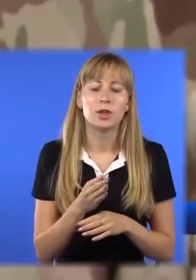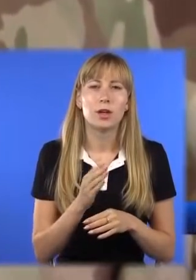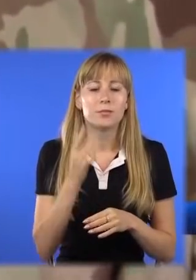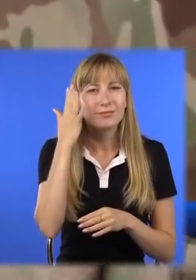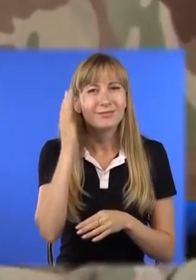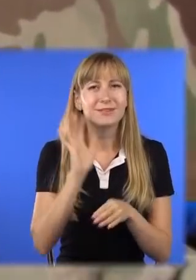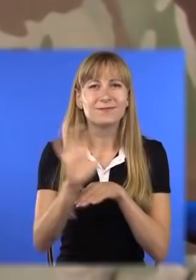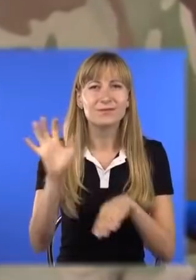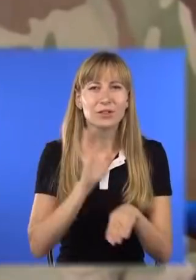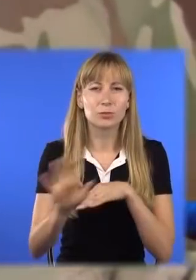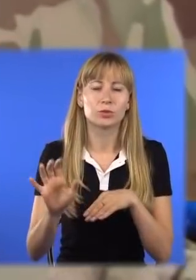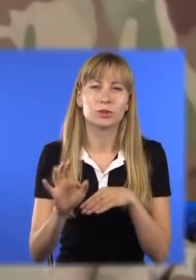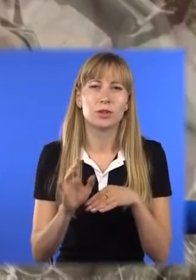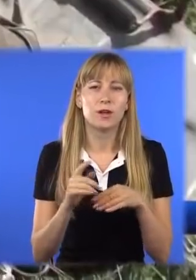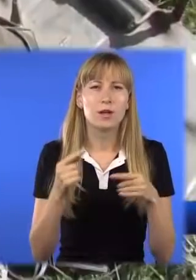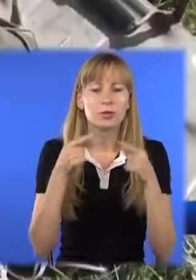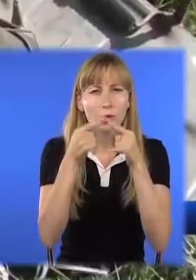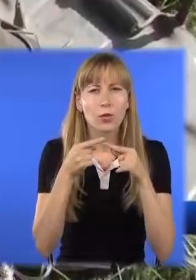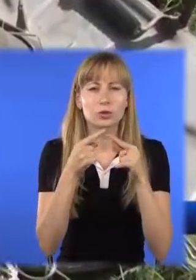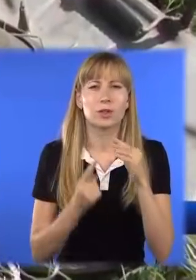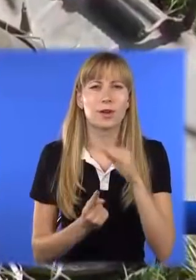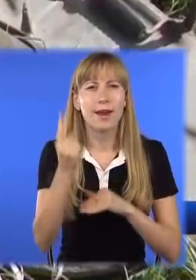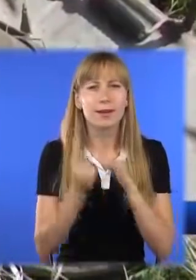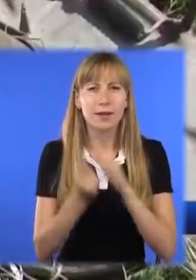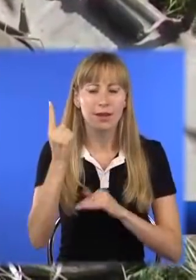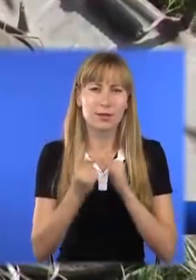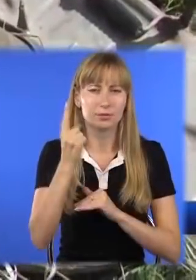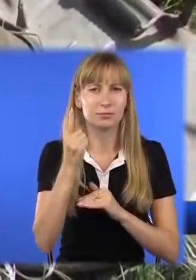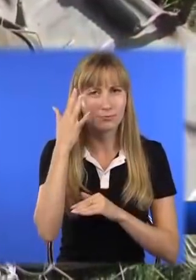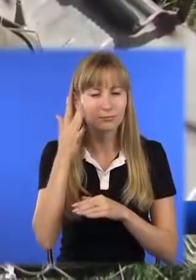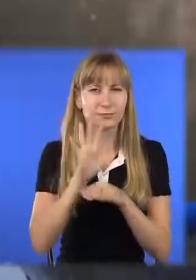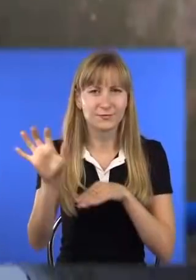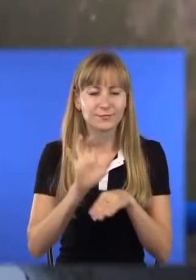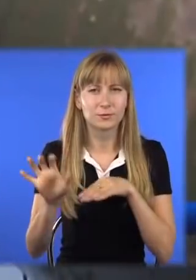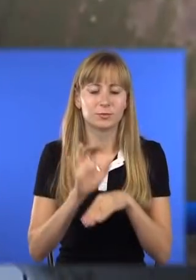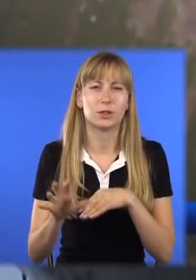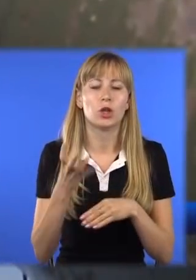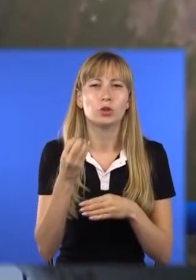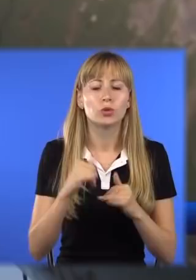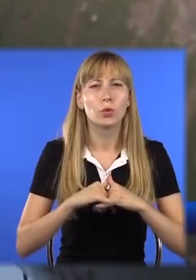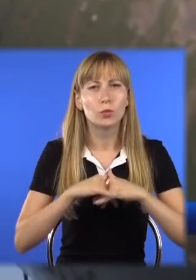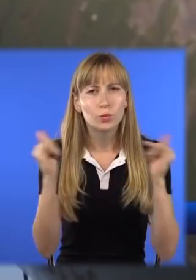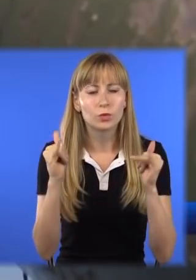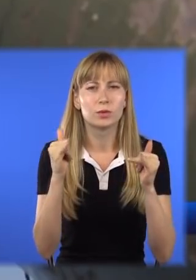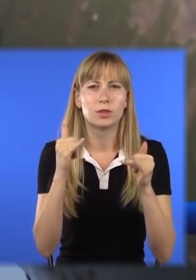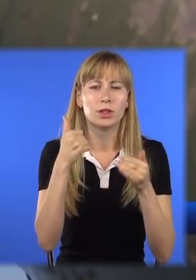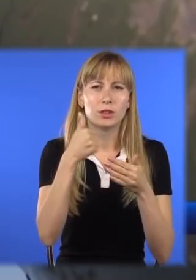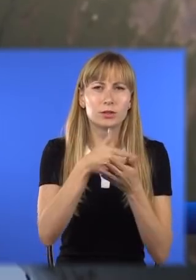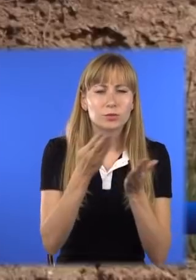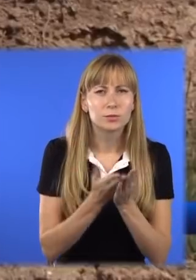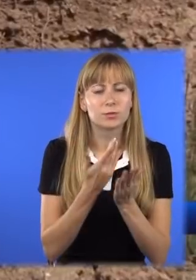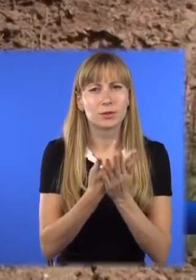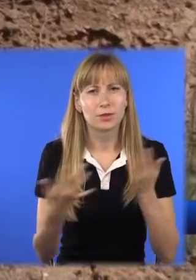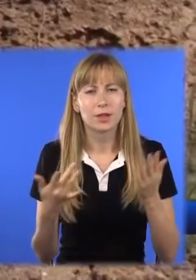нашій країні. За словами президента, планується розробка боєприпасів для новітніх систем артилерії, бронетанкової техніки